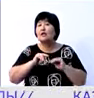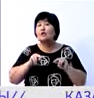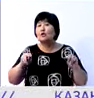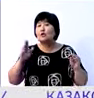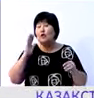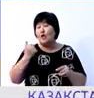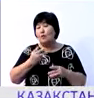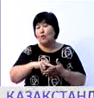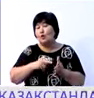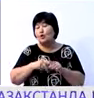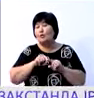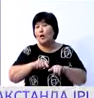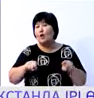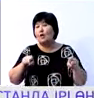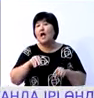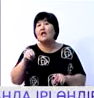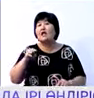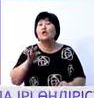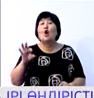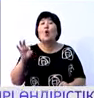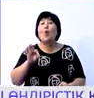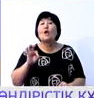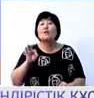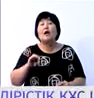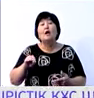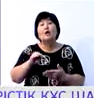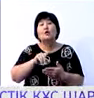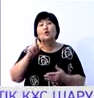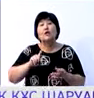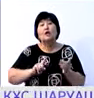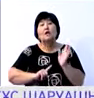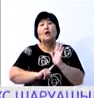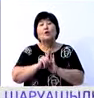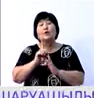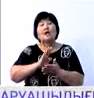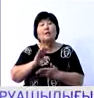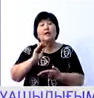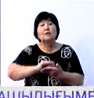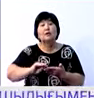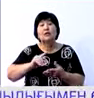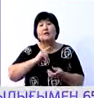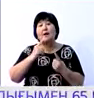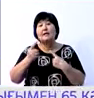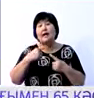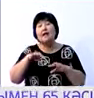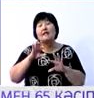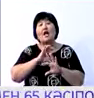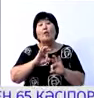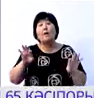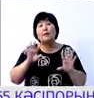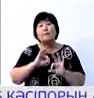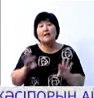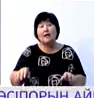туралы жоба үйлестірушісі Жандос Оразмаханов журналистермен өткен баспасөз мәслихатында мәлімдеді.